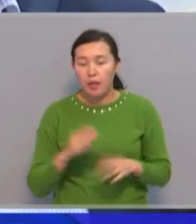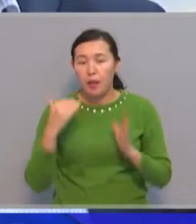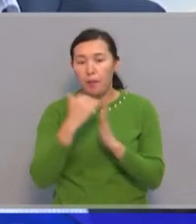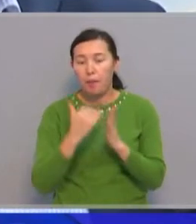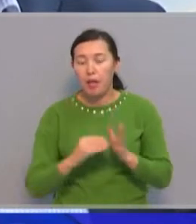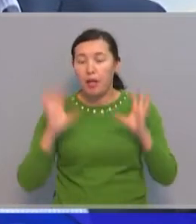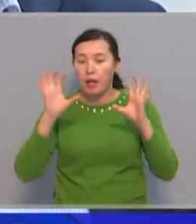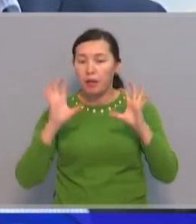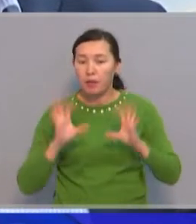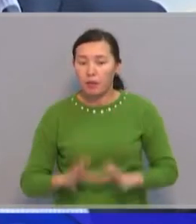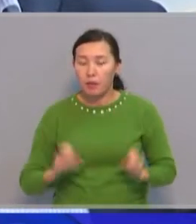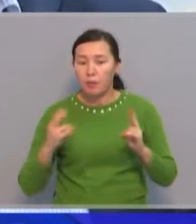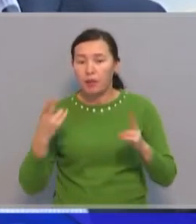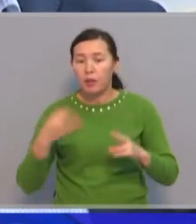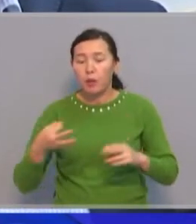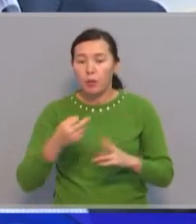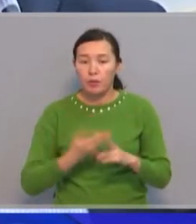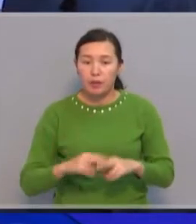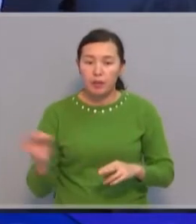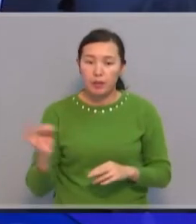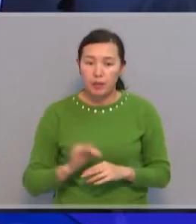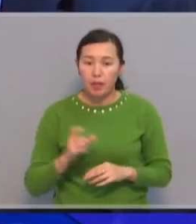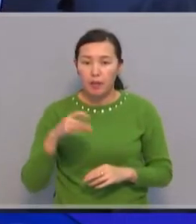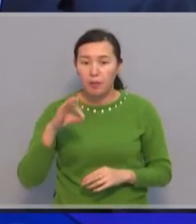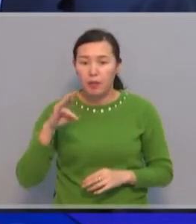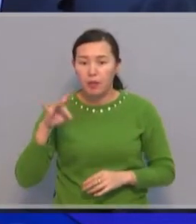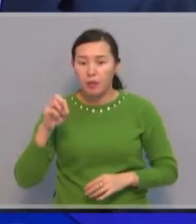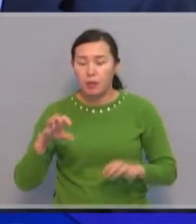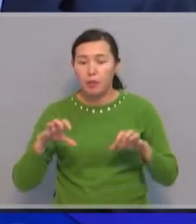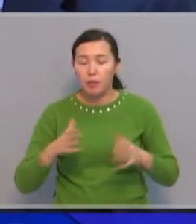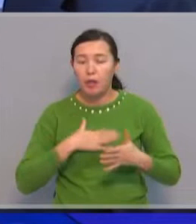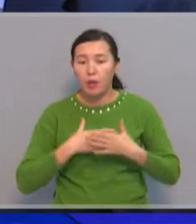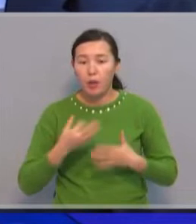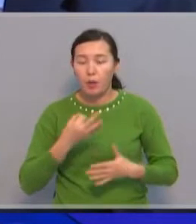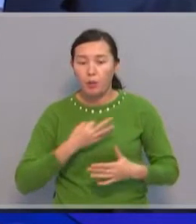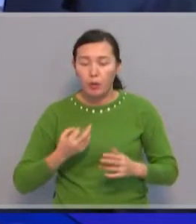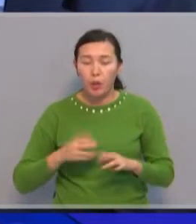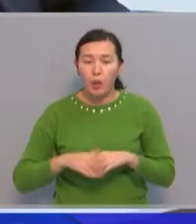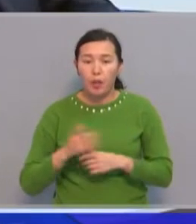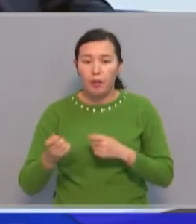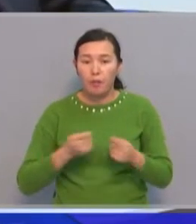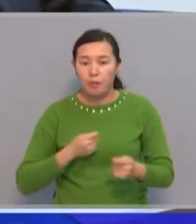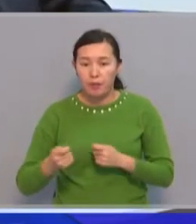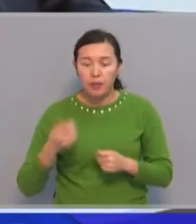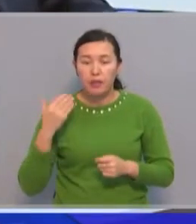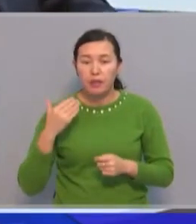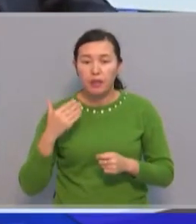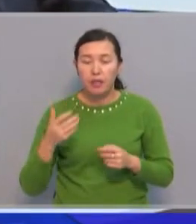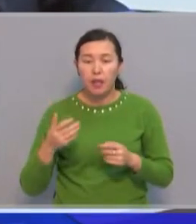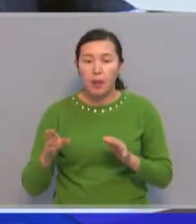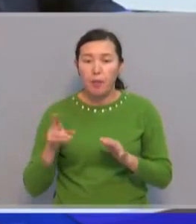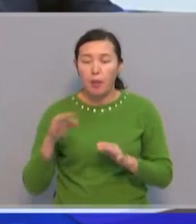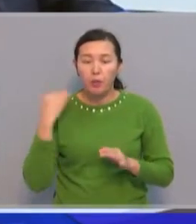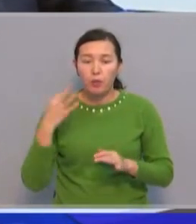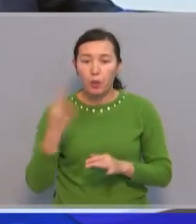статистике коррупционных преступлений в области. Также Марат Ахмеджанов представил активы области нового руководителя департамента агентства по